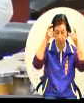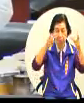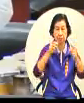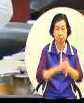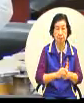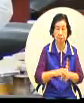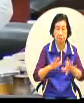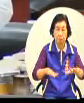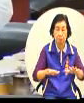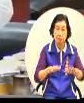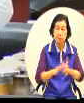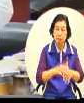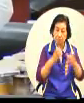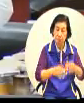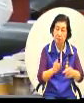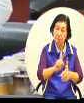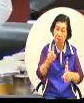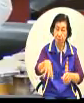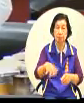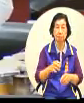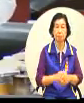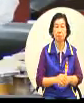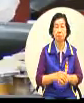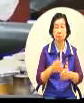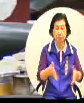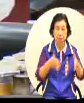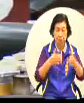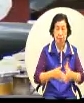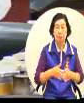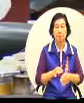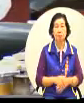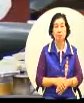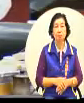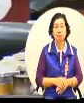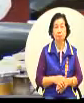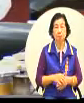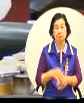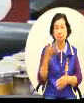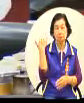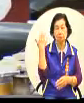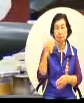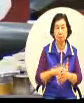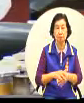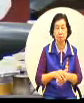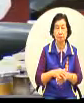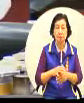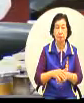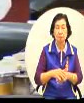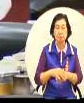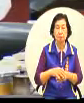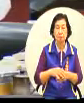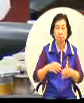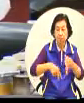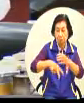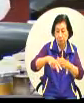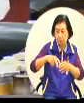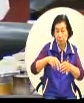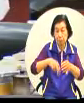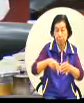很重要，那么我们上次跟行政院研究会的征选小